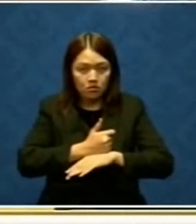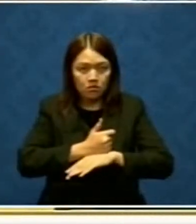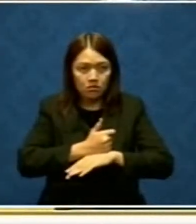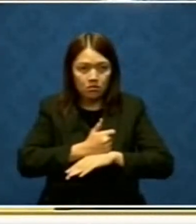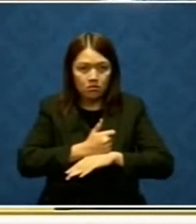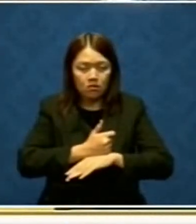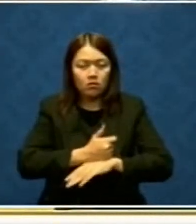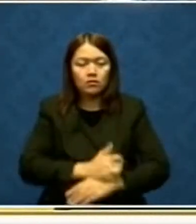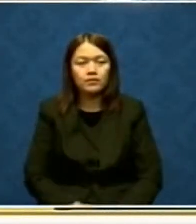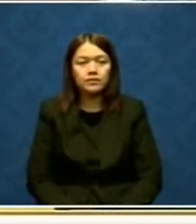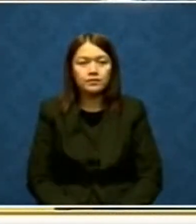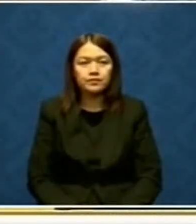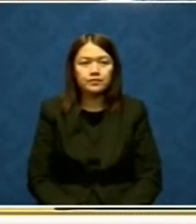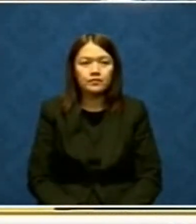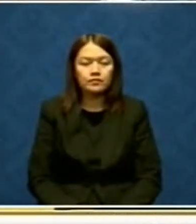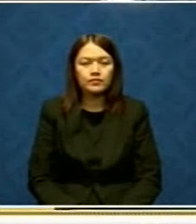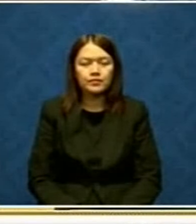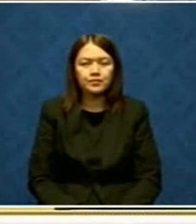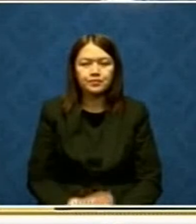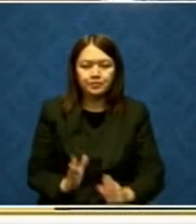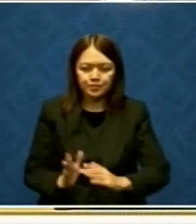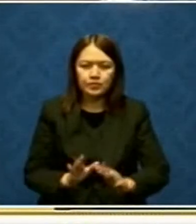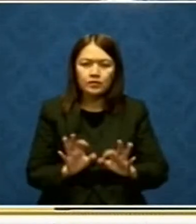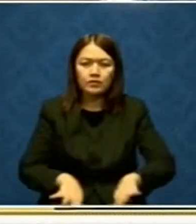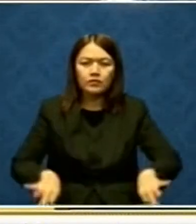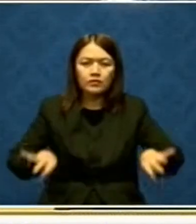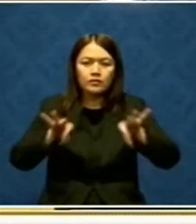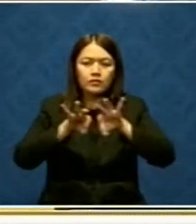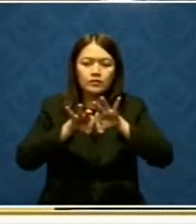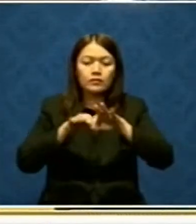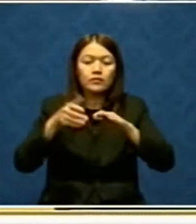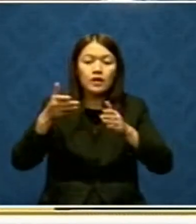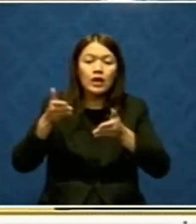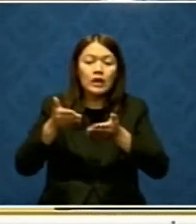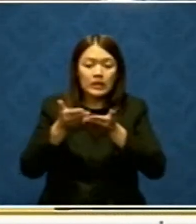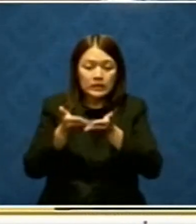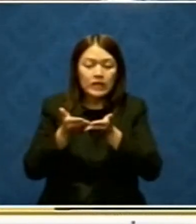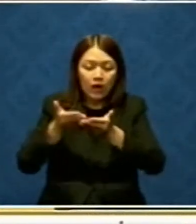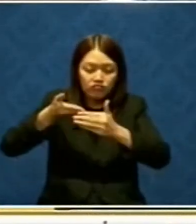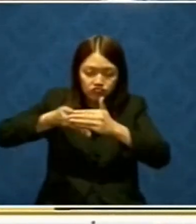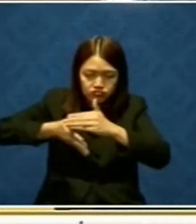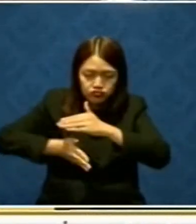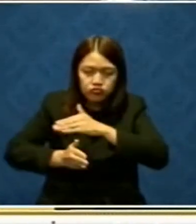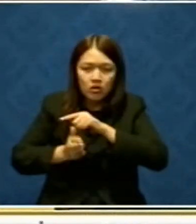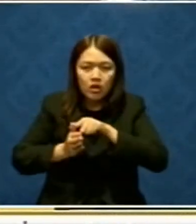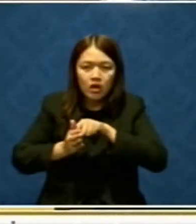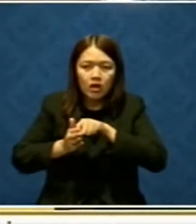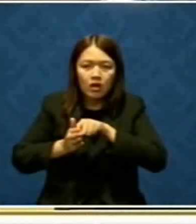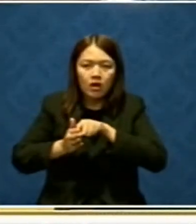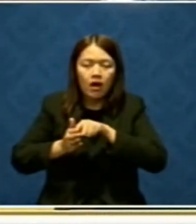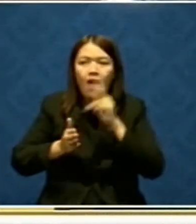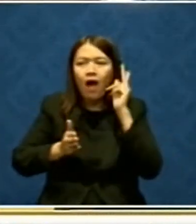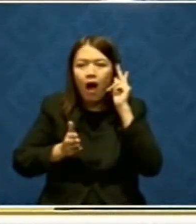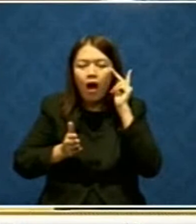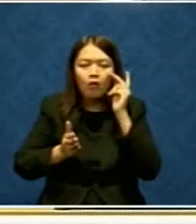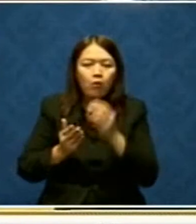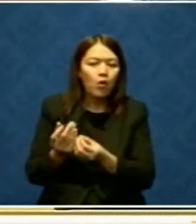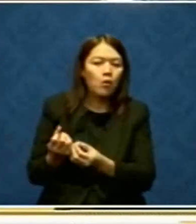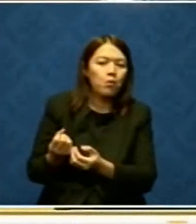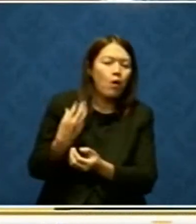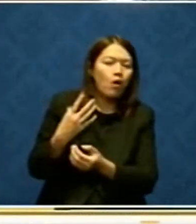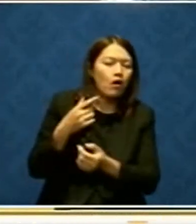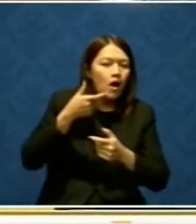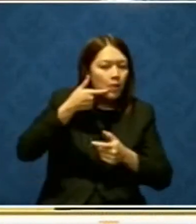อีกเรื่องนึงที่สำคัญมากเลยครับท่านประธานระบบสื่อสารครับเรือดำน้ำเนี่ยความสำคัญของมันคือมันส่งข่าวมันแจ้งข่